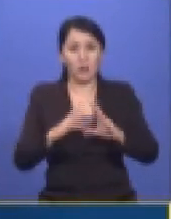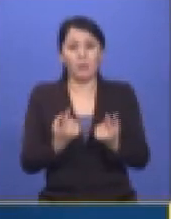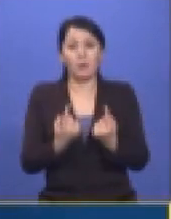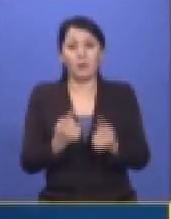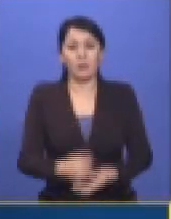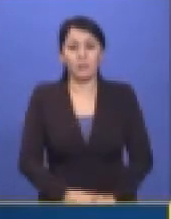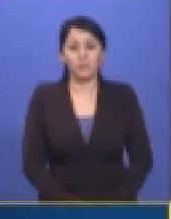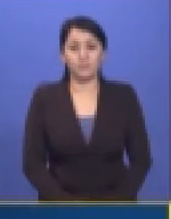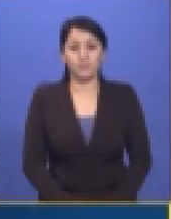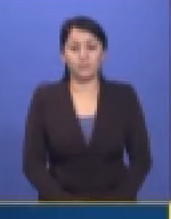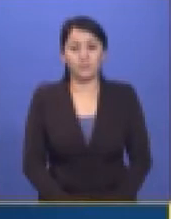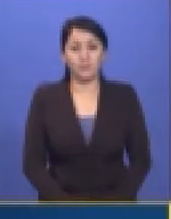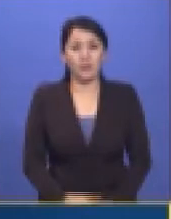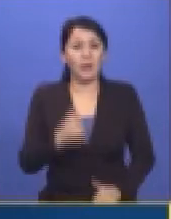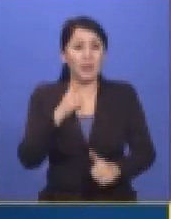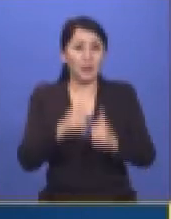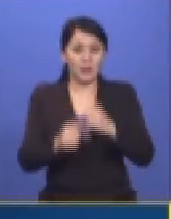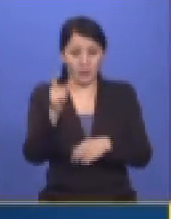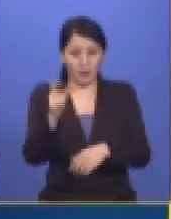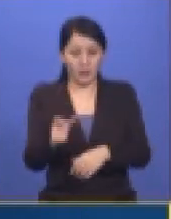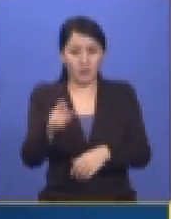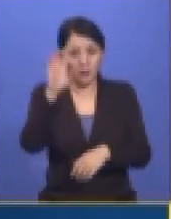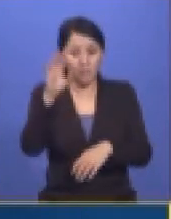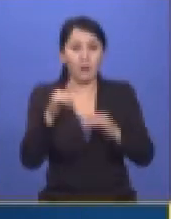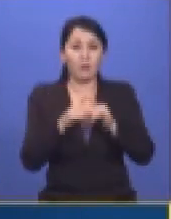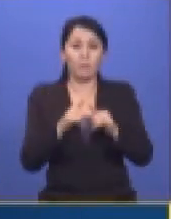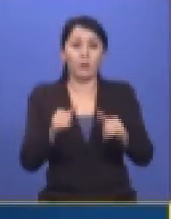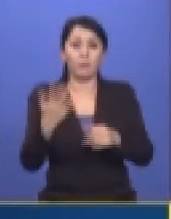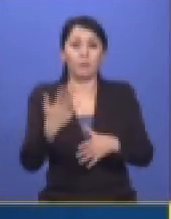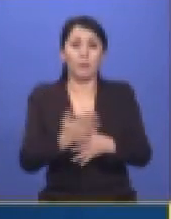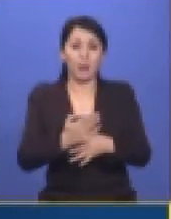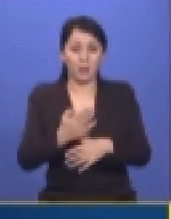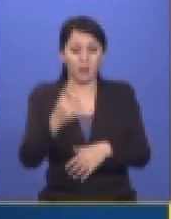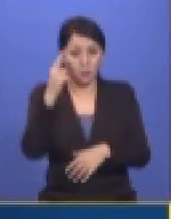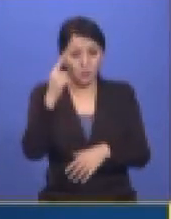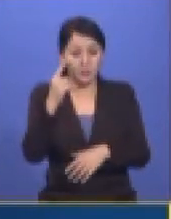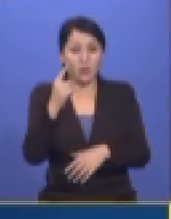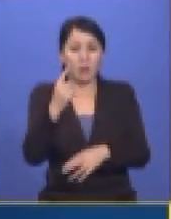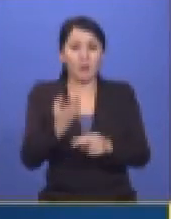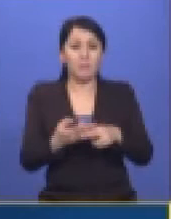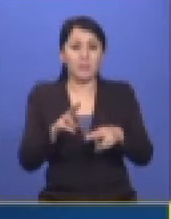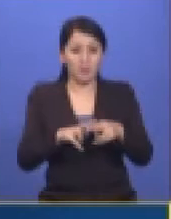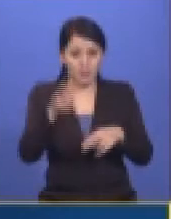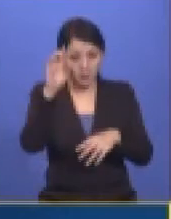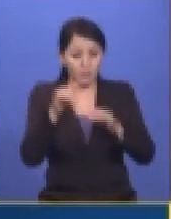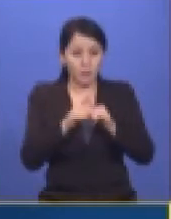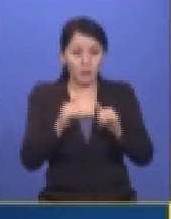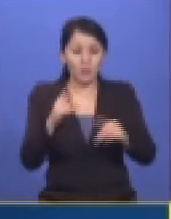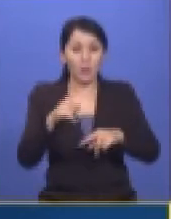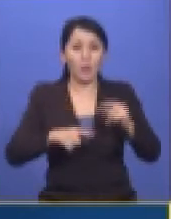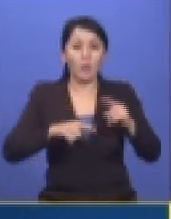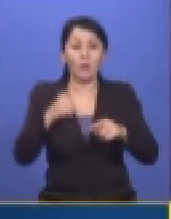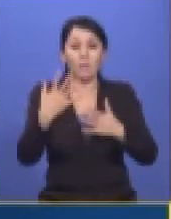танылды. Әр адам еліміздің өсіп өркендеуіне атсалысу керек деп санаймын. Соның арқасында ғана еліміз дамып, одан да